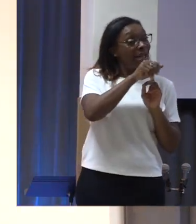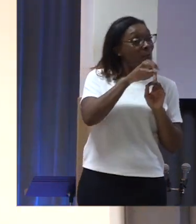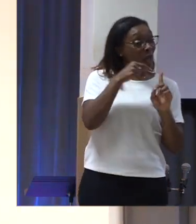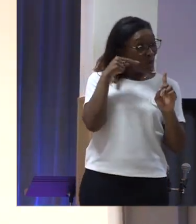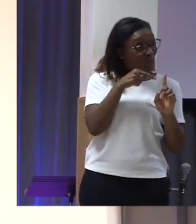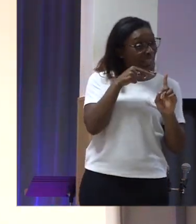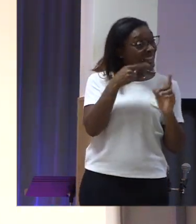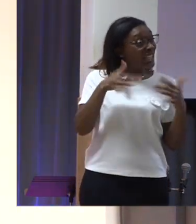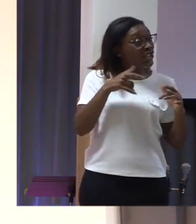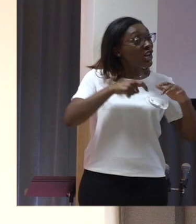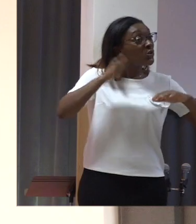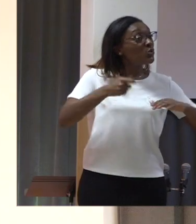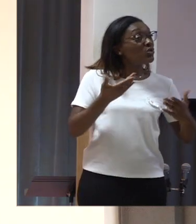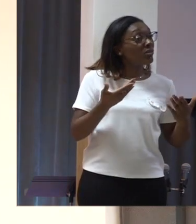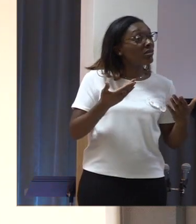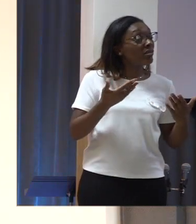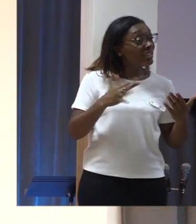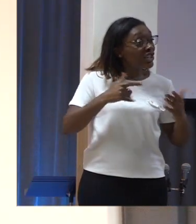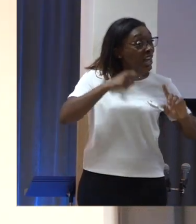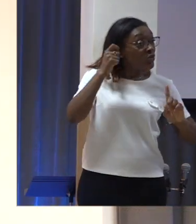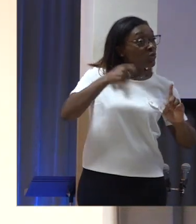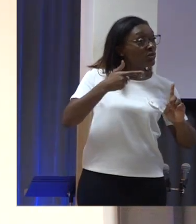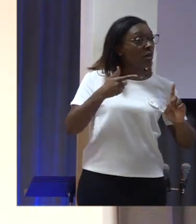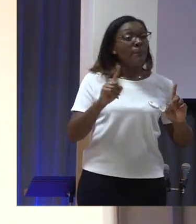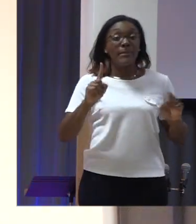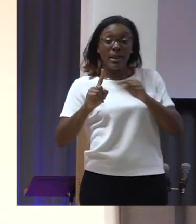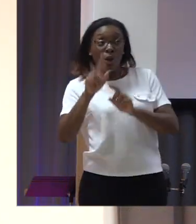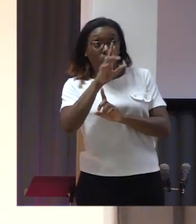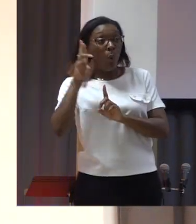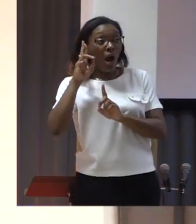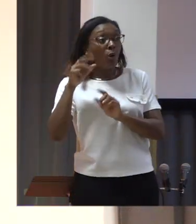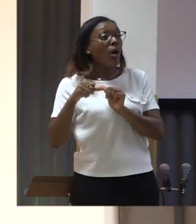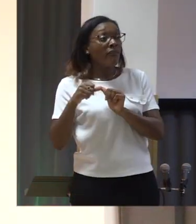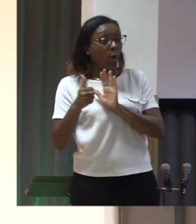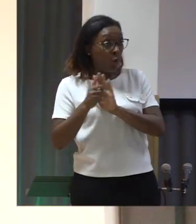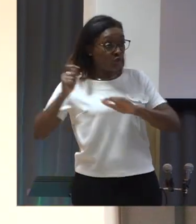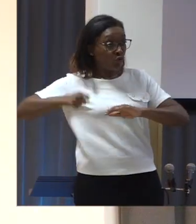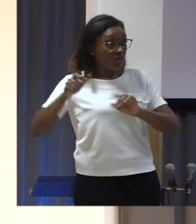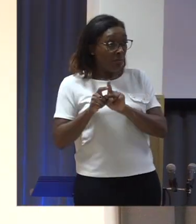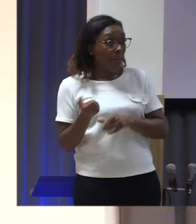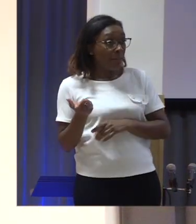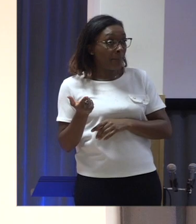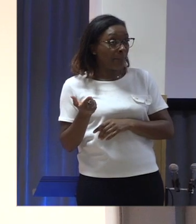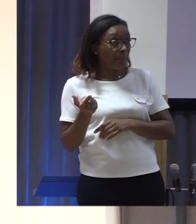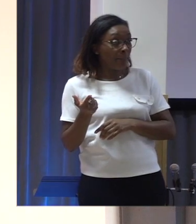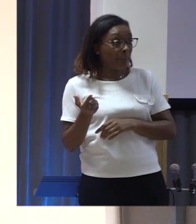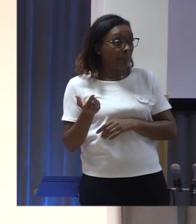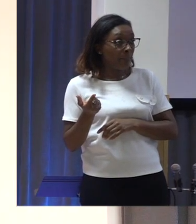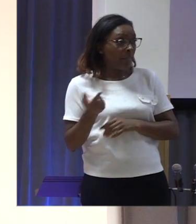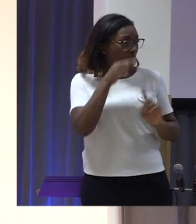encore avoir un roi pour qu'il puisse faire quoi ? Pour qu'il puisse juger sur eux. Ils ont déjà un juge qui est